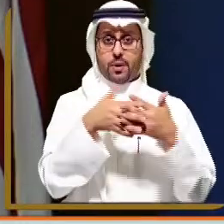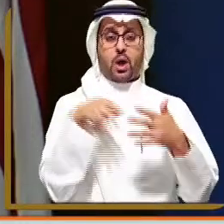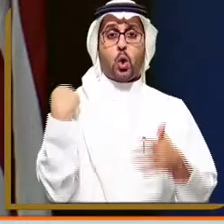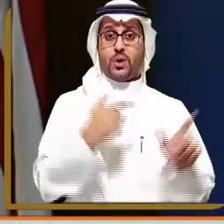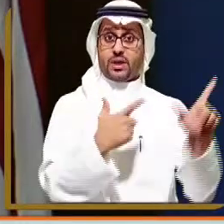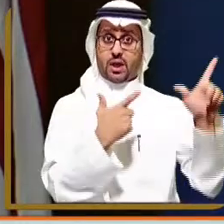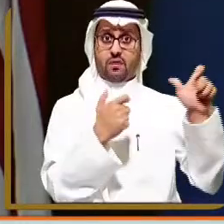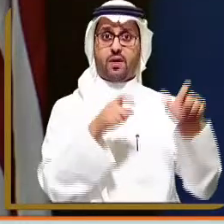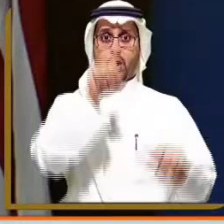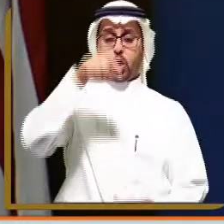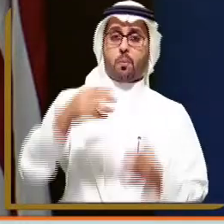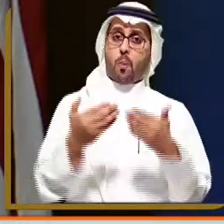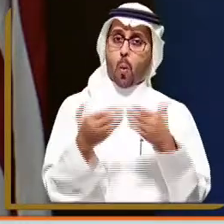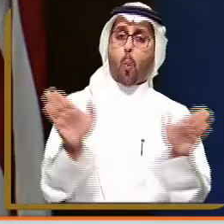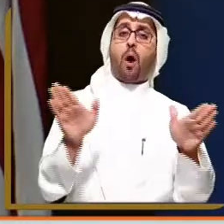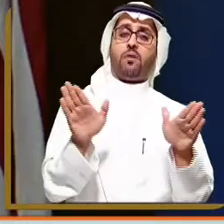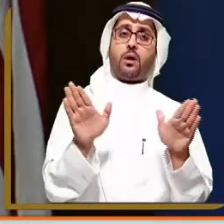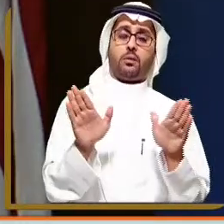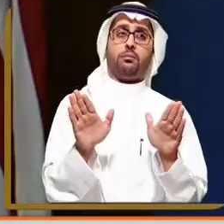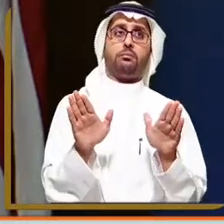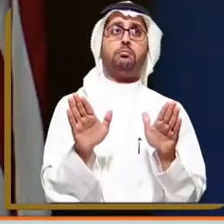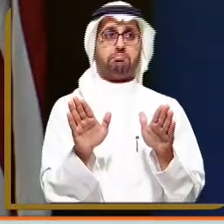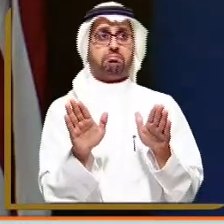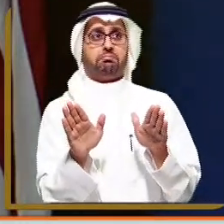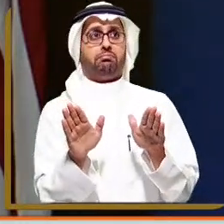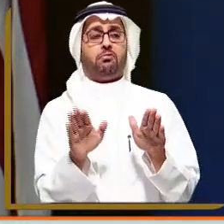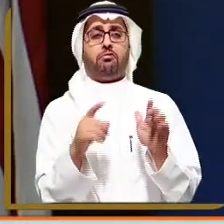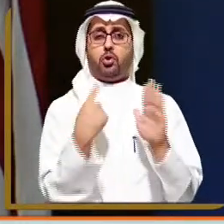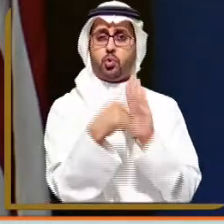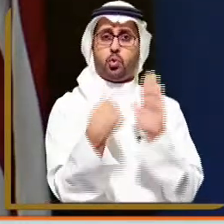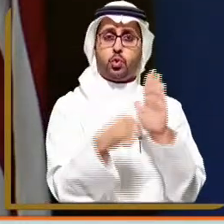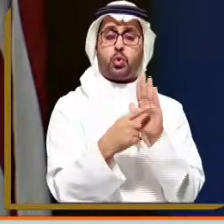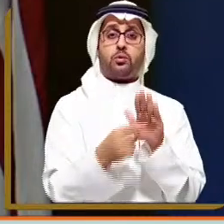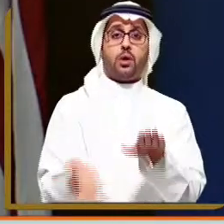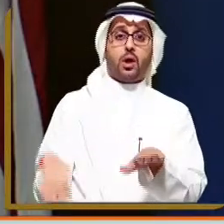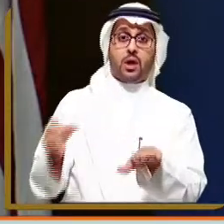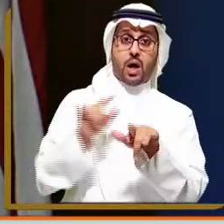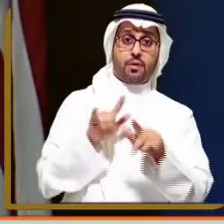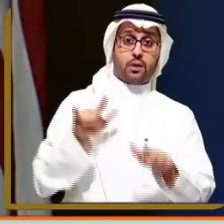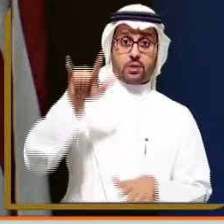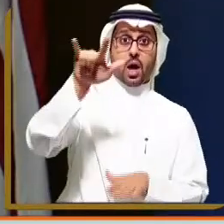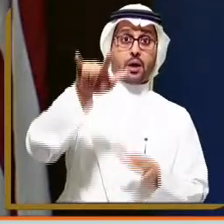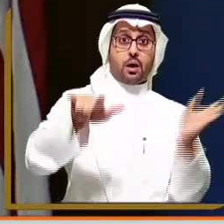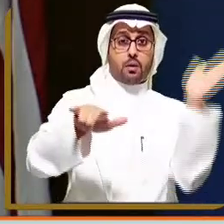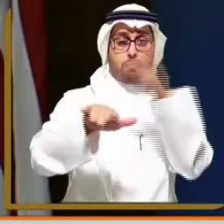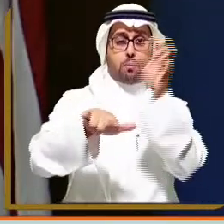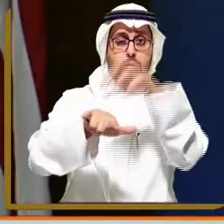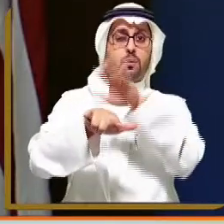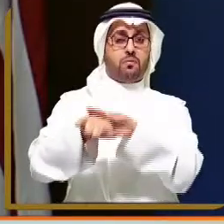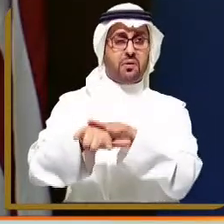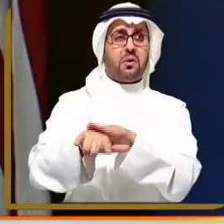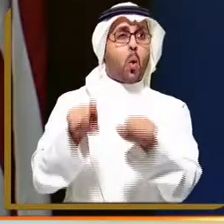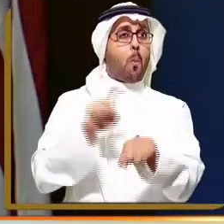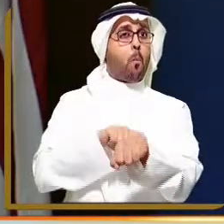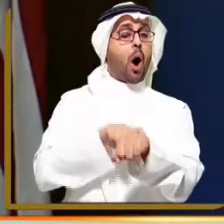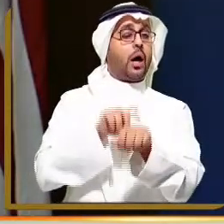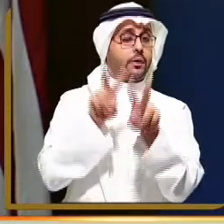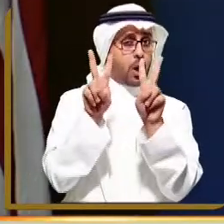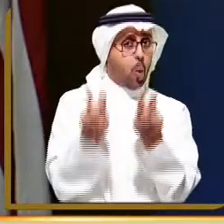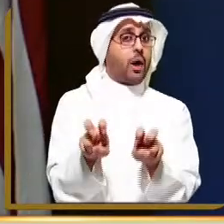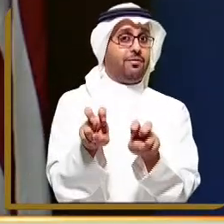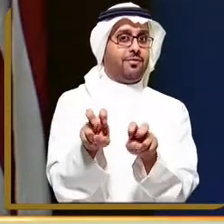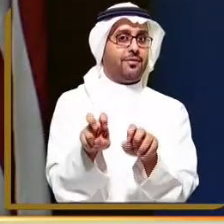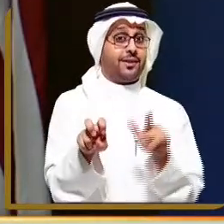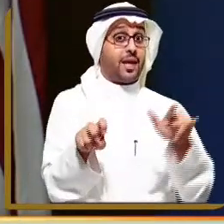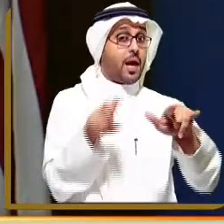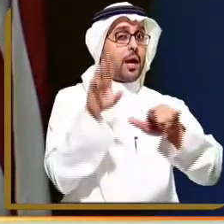الدفاع وافق اليوم على بعض الإجراءات الإضافية، وأضاف أن حاملة الطائرات ستبقى في المنطقة لبعض الوقت.